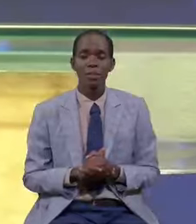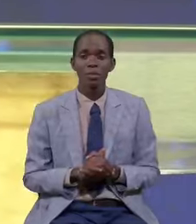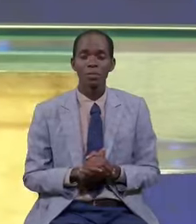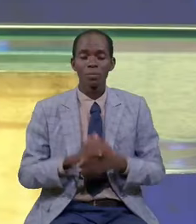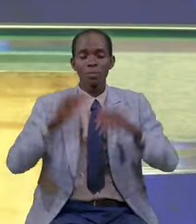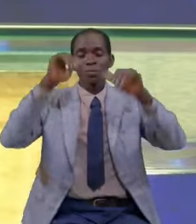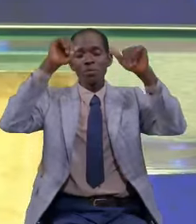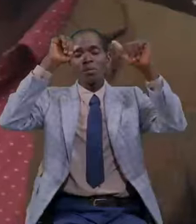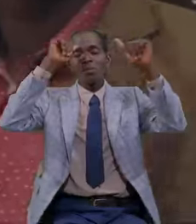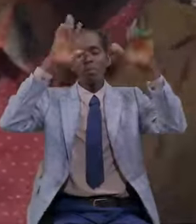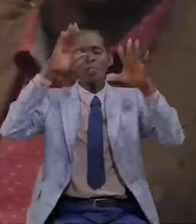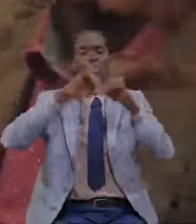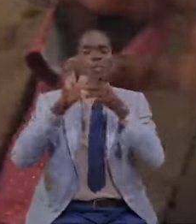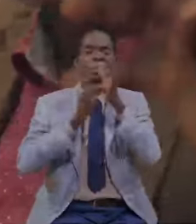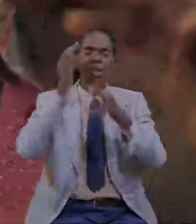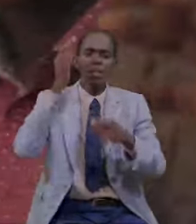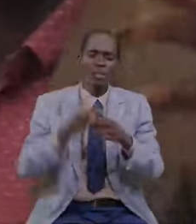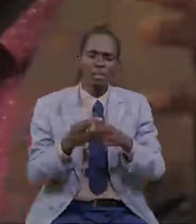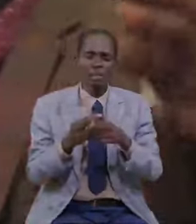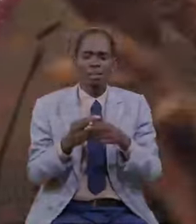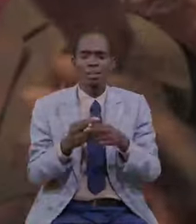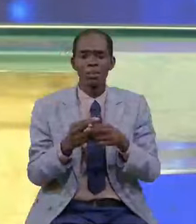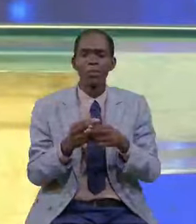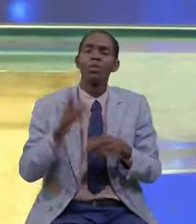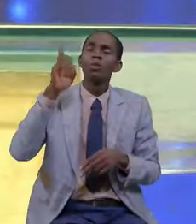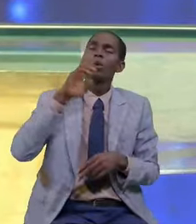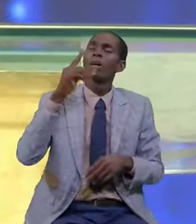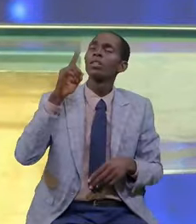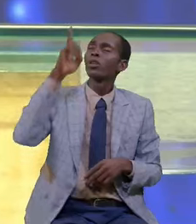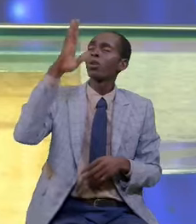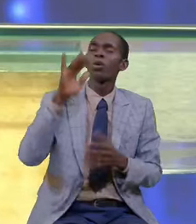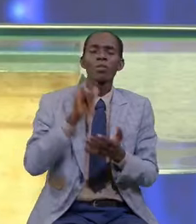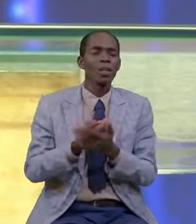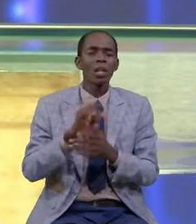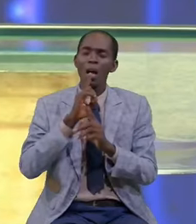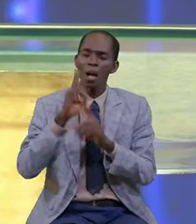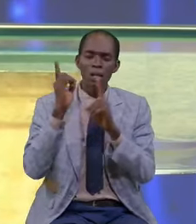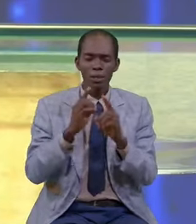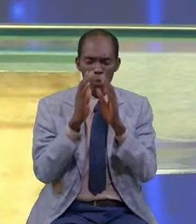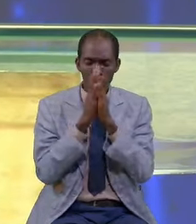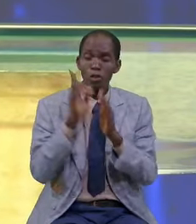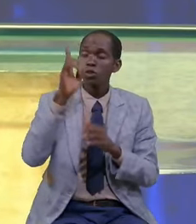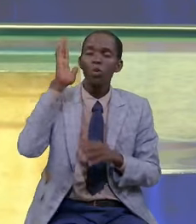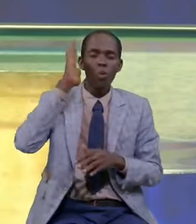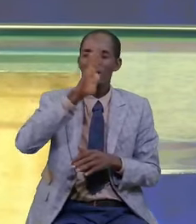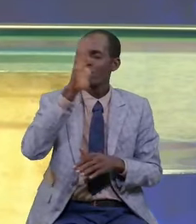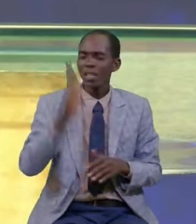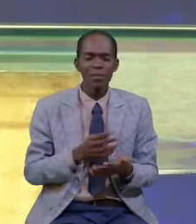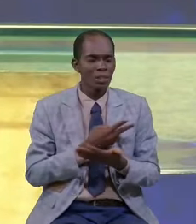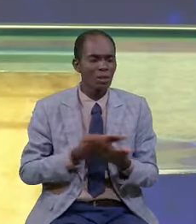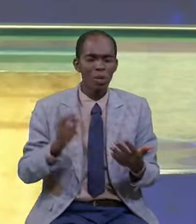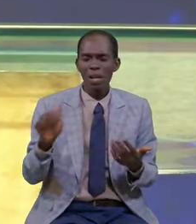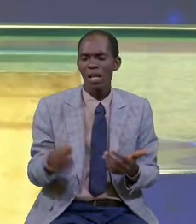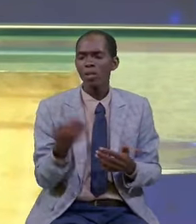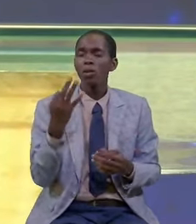Père, au nom de Jésus, tu es le Dieu qui exauce la prière. Tu ne peux jamais décevoir